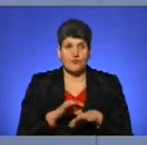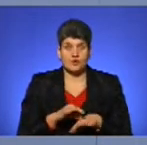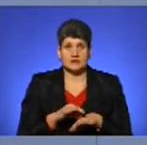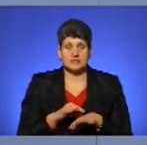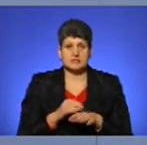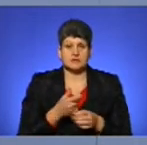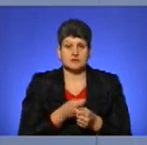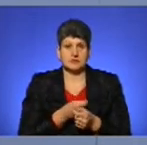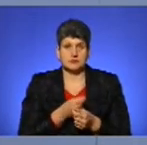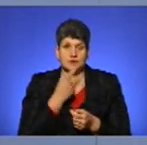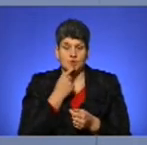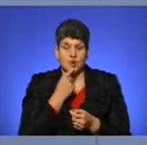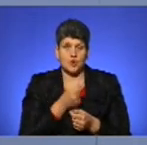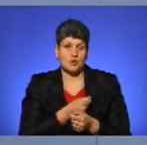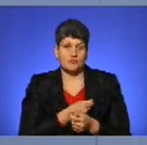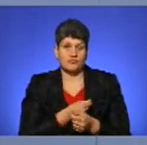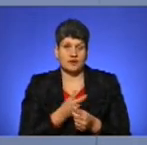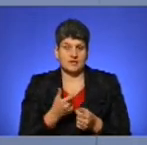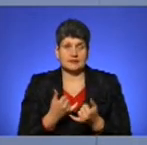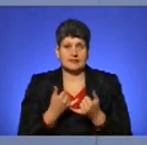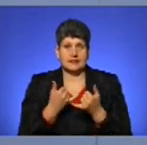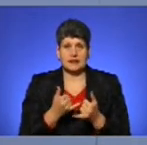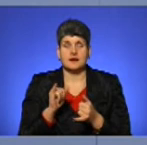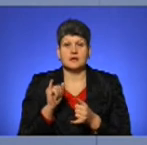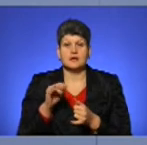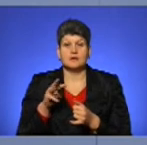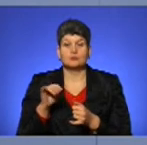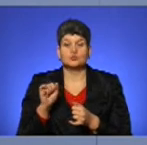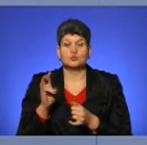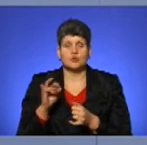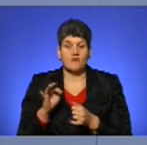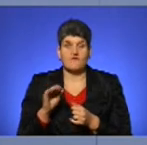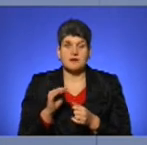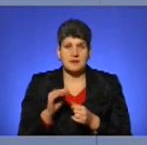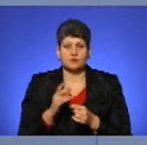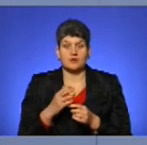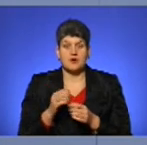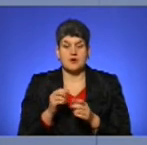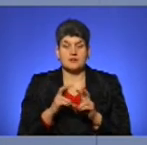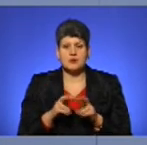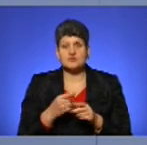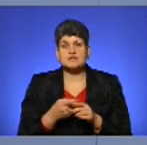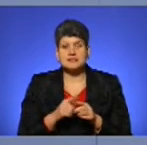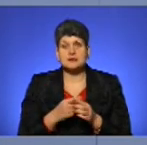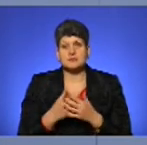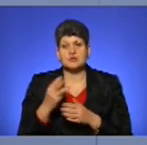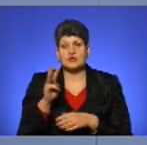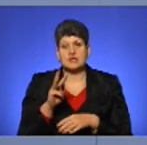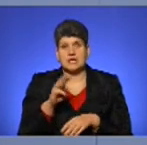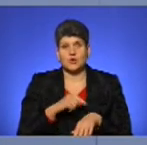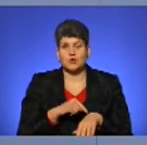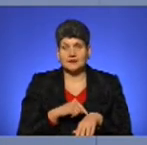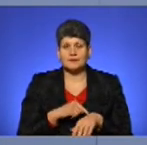забір крові для імуноферментного аналізу, то це займе 3 години,